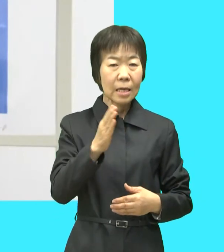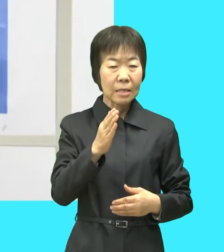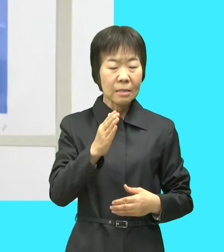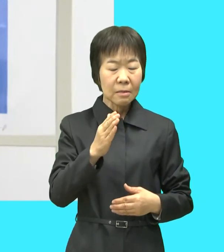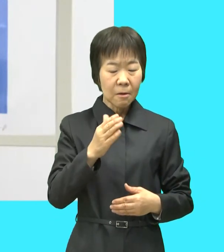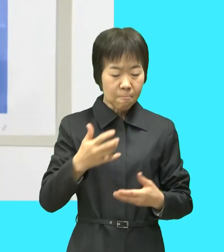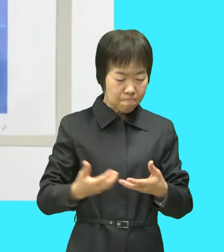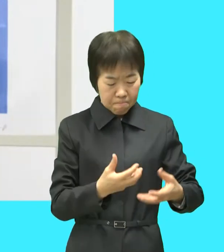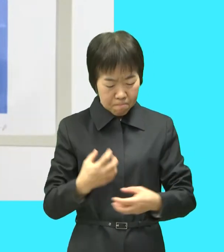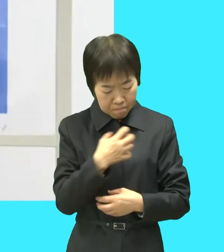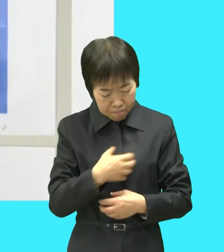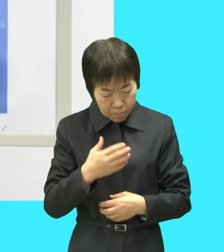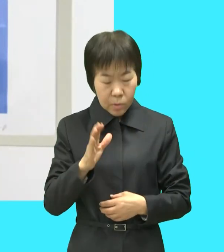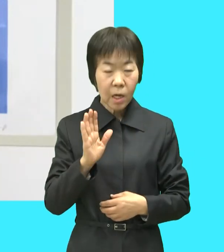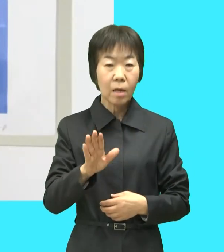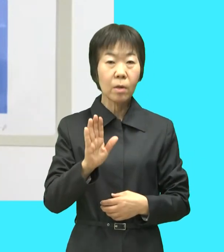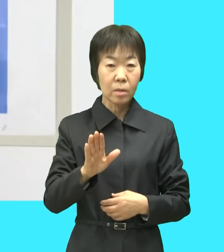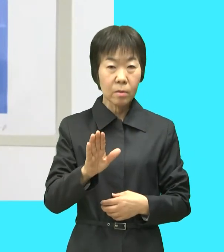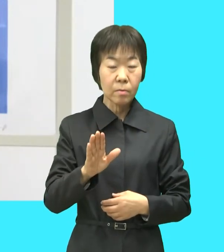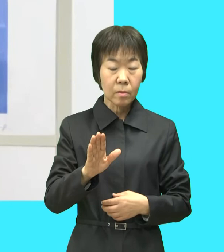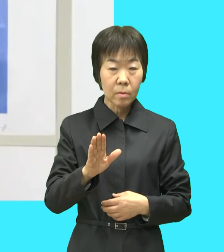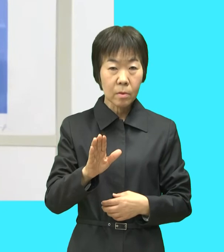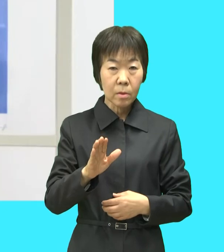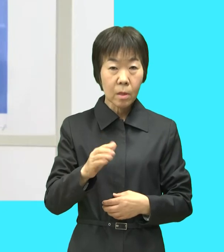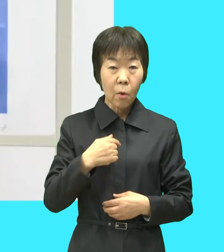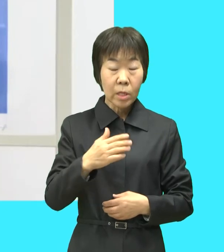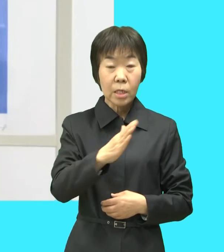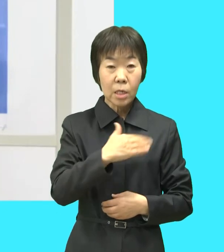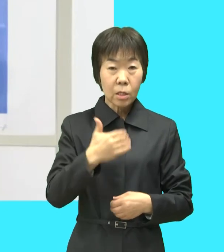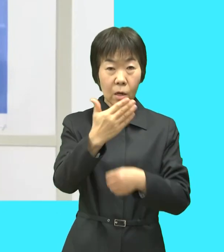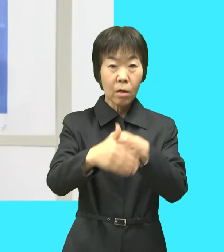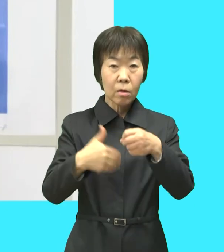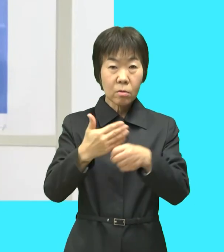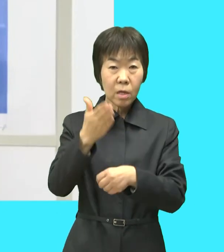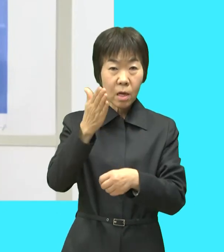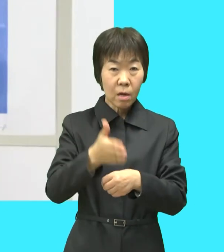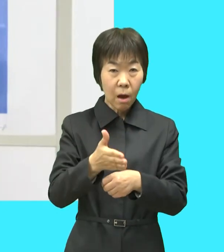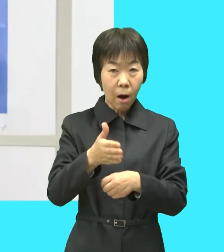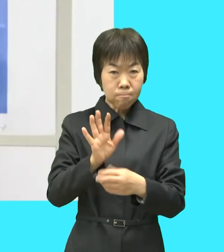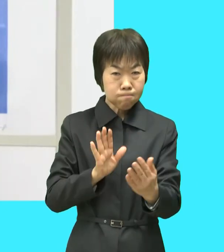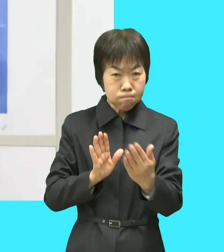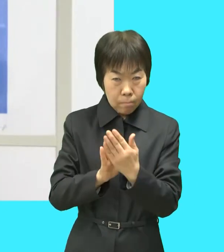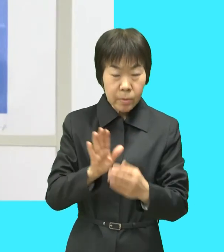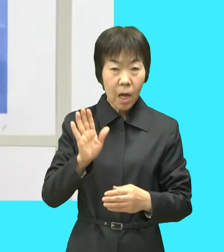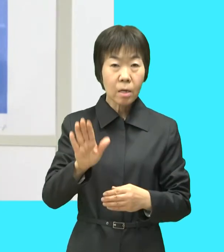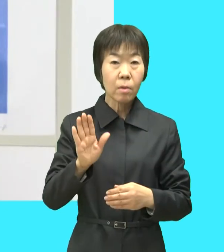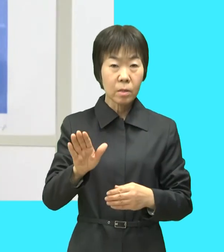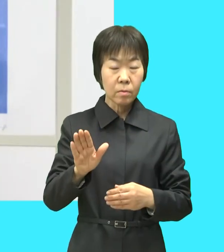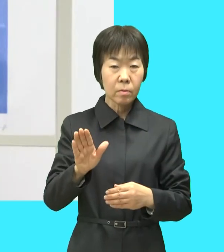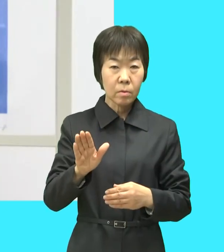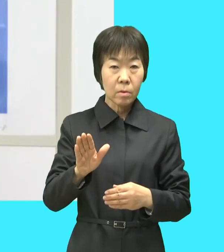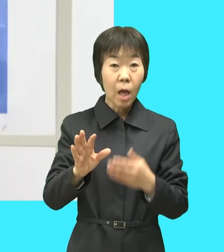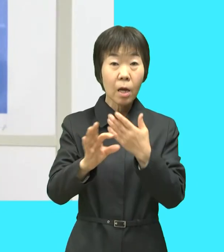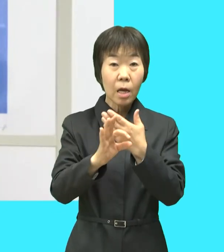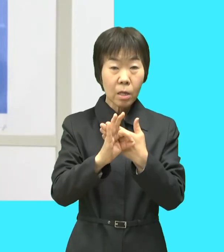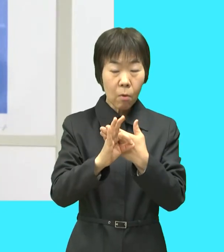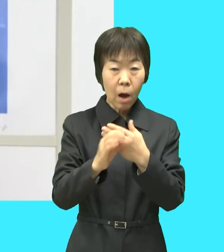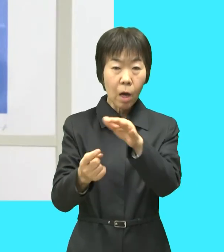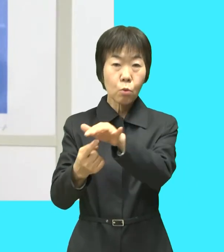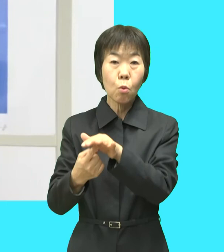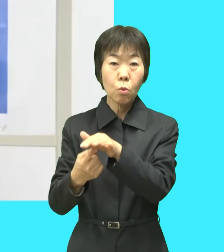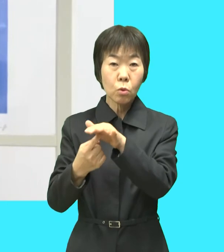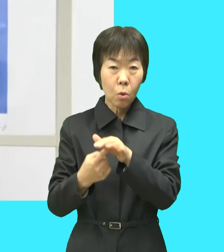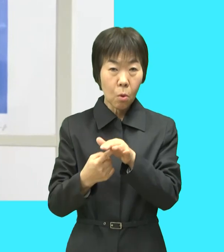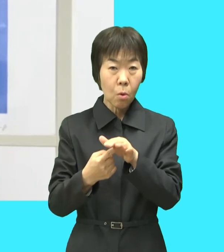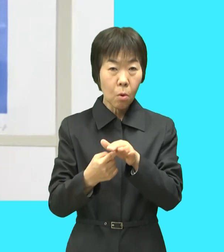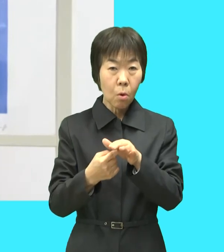ります。で、私たちはこの9年半余りそれに直面しています。その一番の例が農業あ